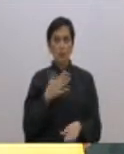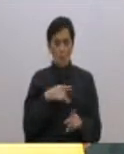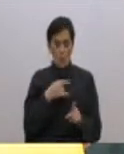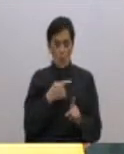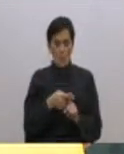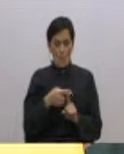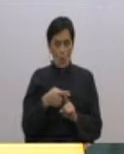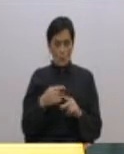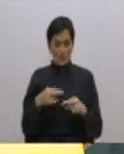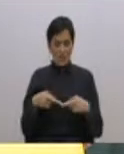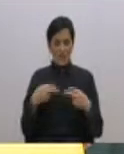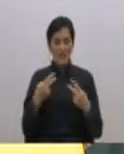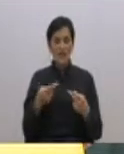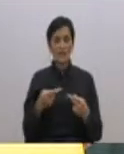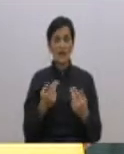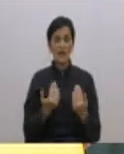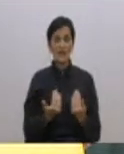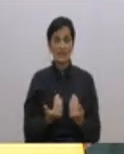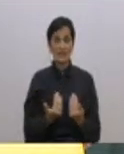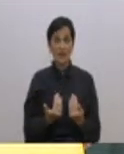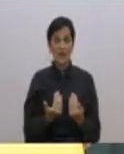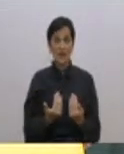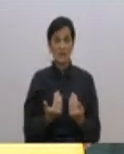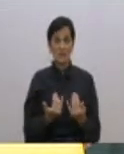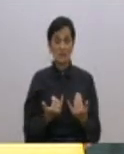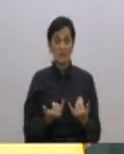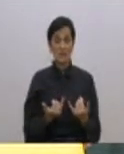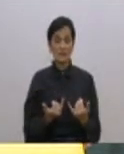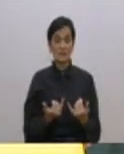პოზიტიურად იცვლება. Კერძოდ, დღეს